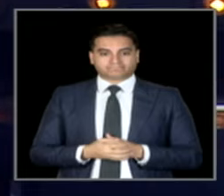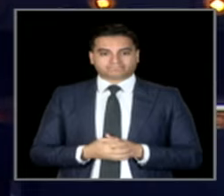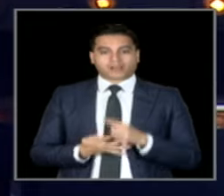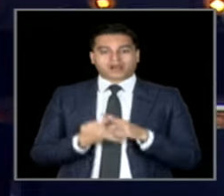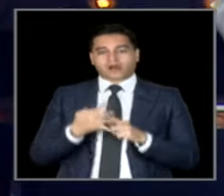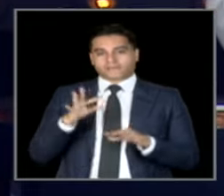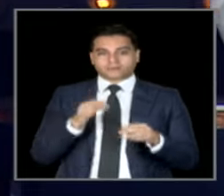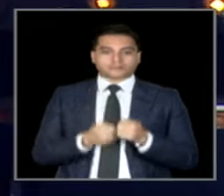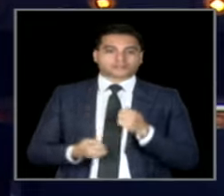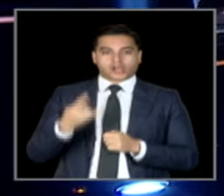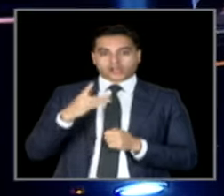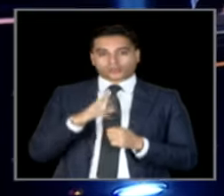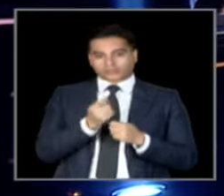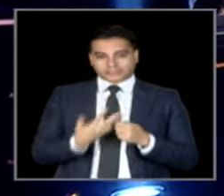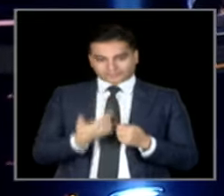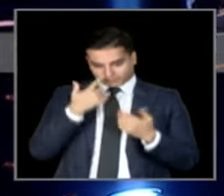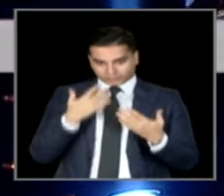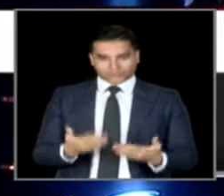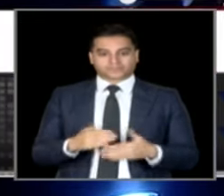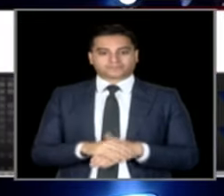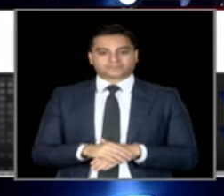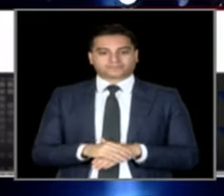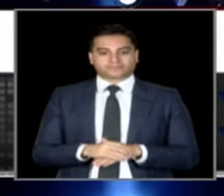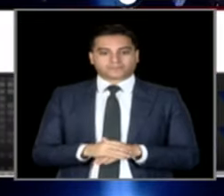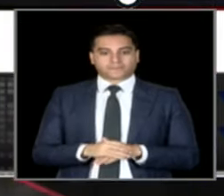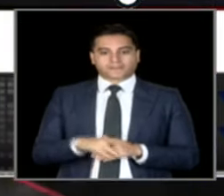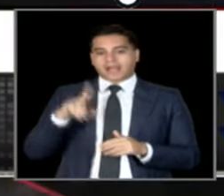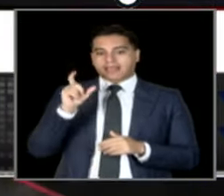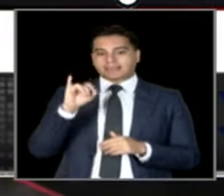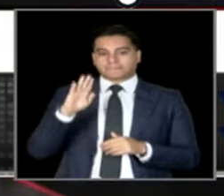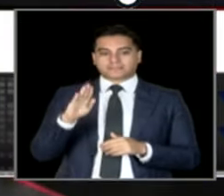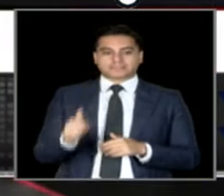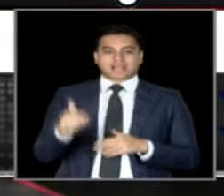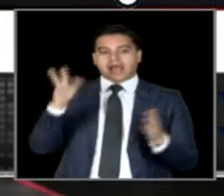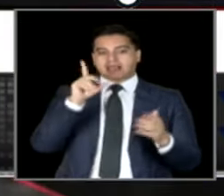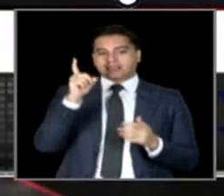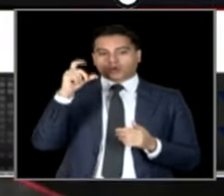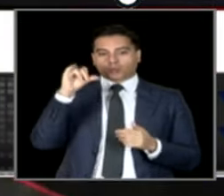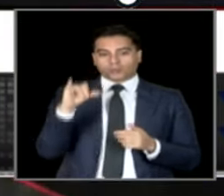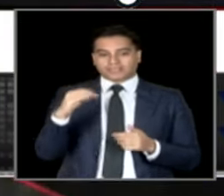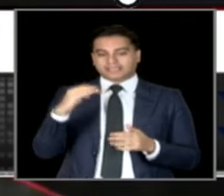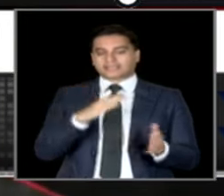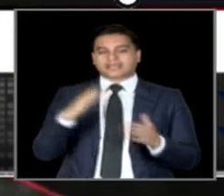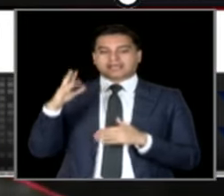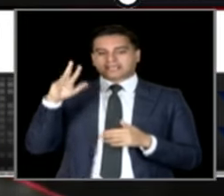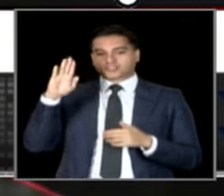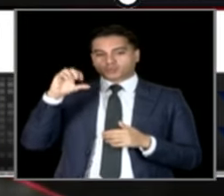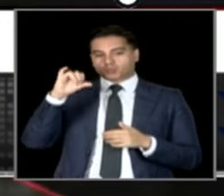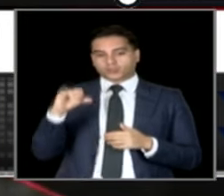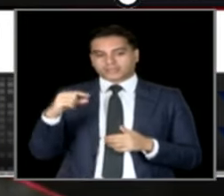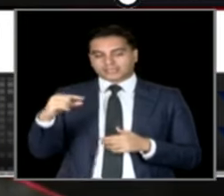أربع اختيارات بزائد 10 أو ناقص 5: النمسا، النرويج، السويد،